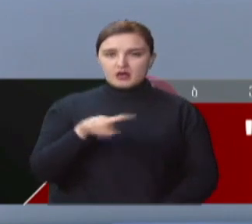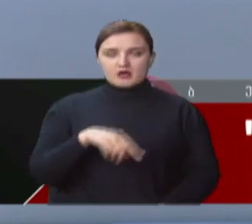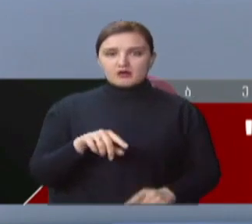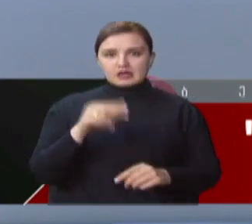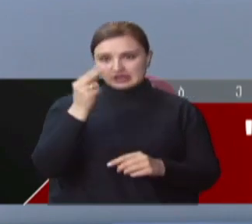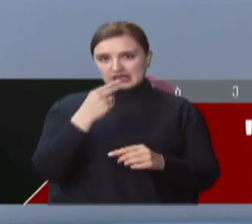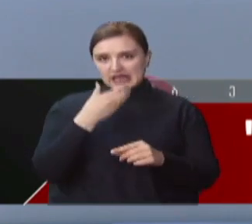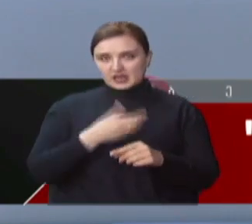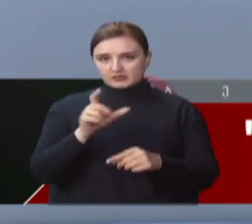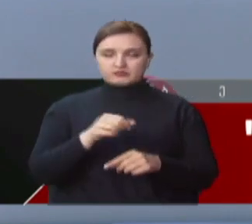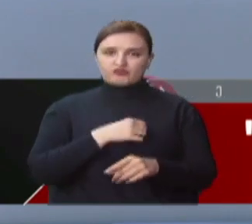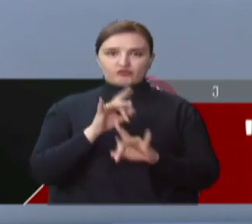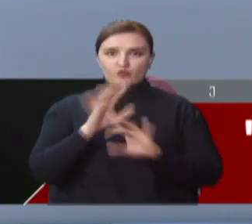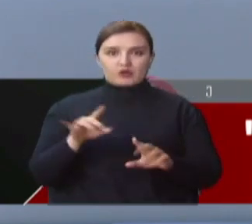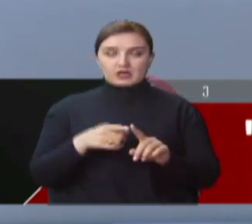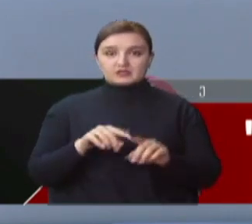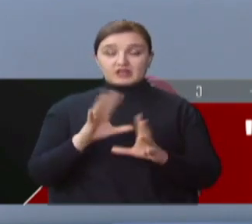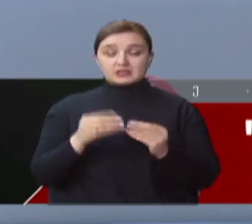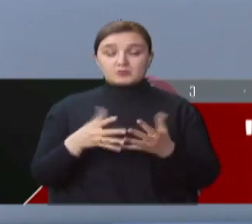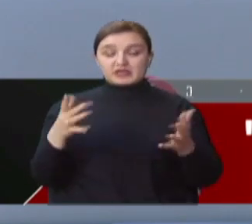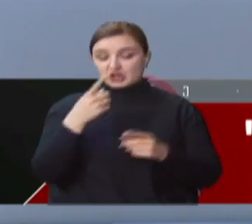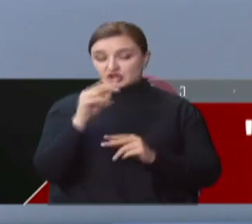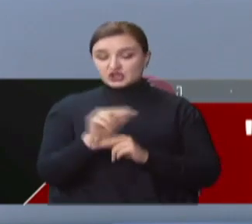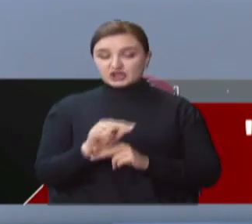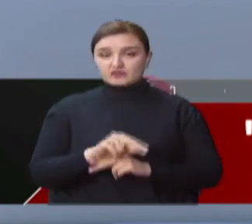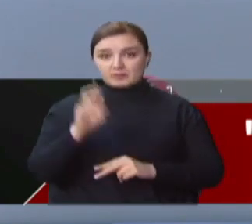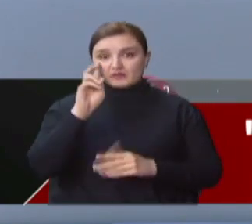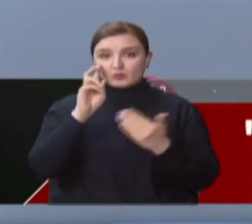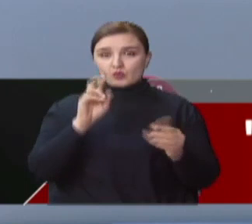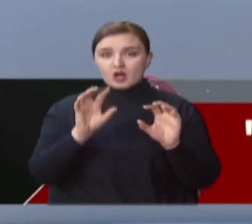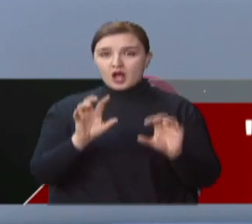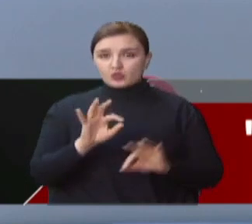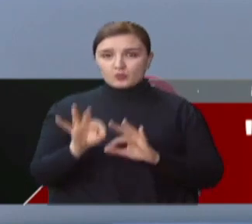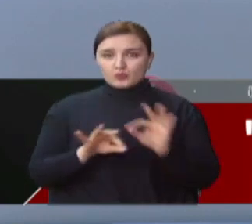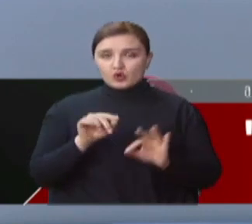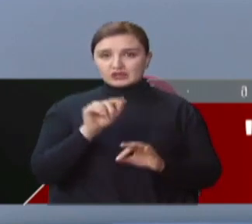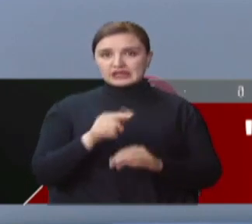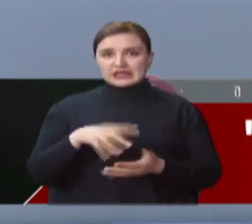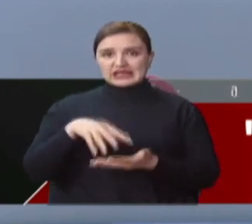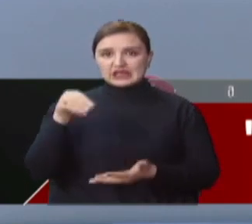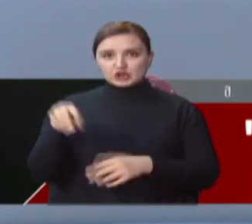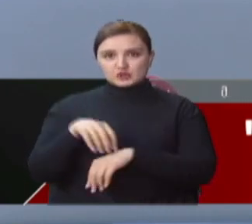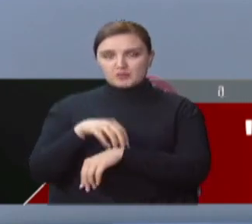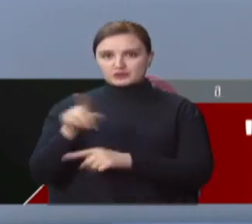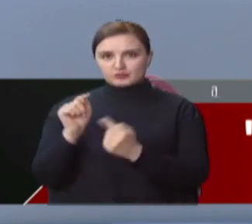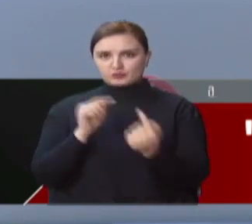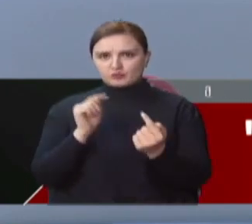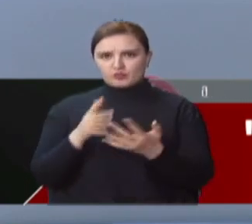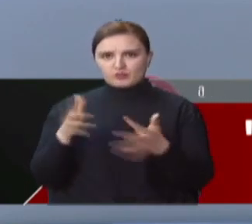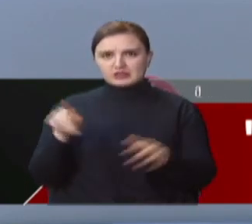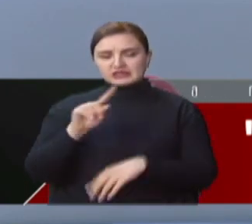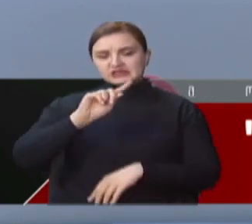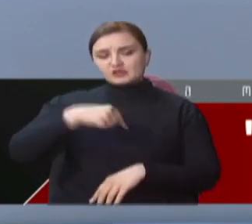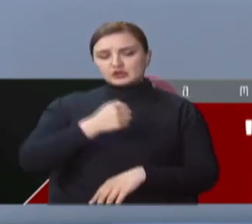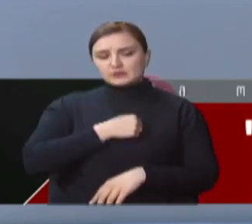бишеса зреблоба сацлобда. Колзамети претензия да шенишдам тавро бисмери инициребули кану проектис мимарт кирч сакс ромалмат тави строзе. Саул да